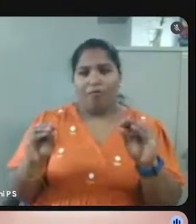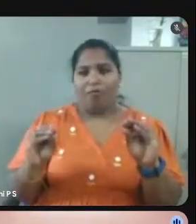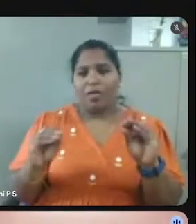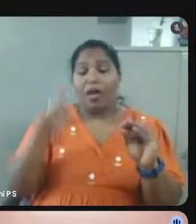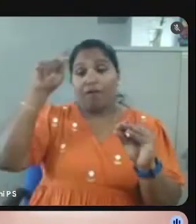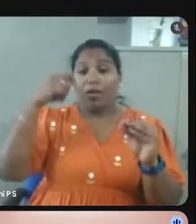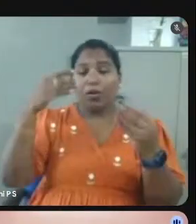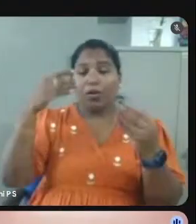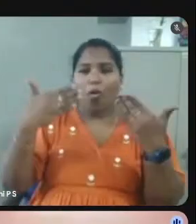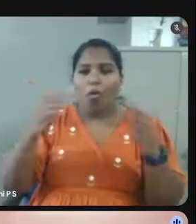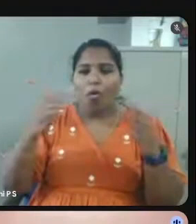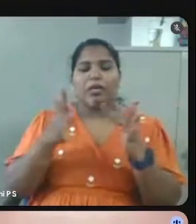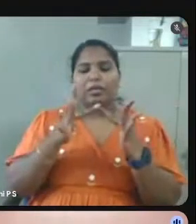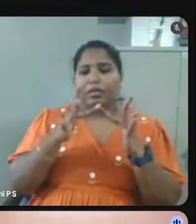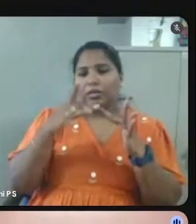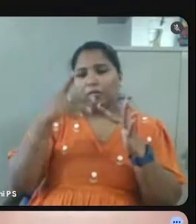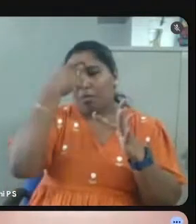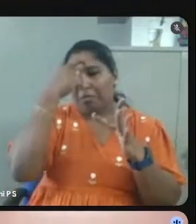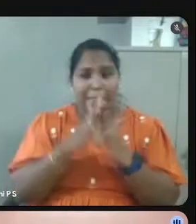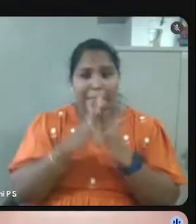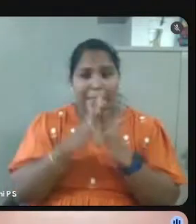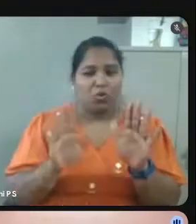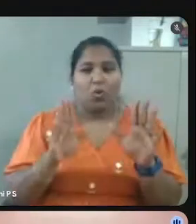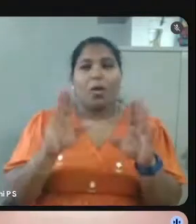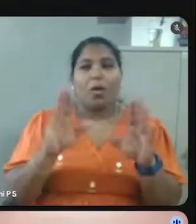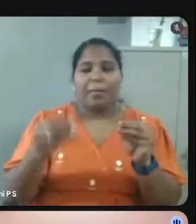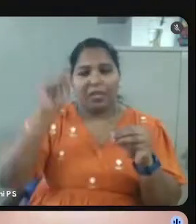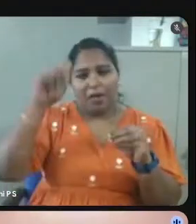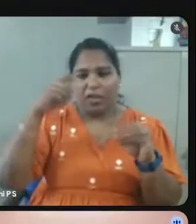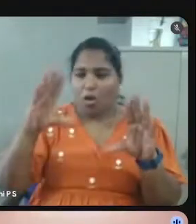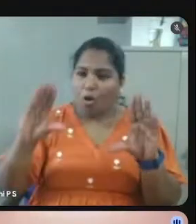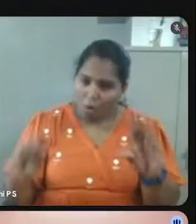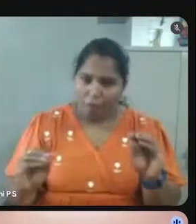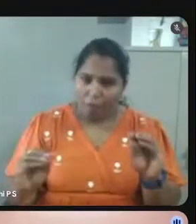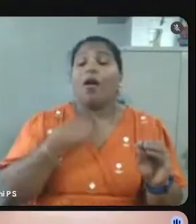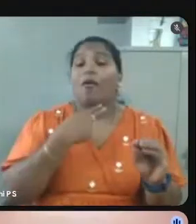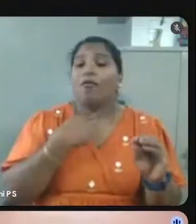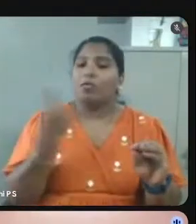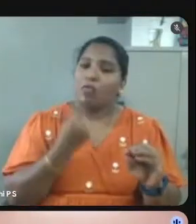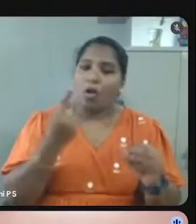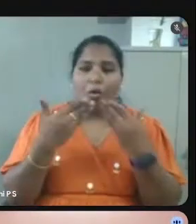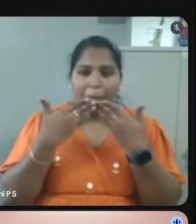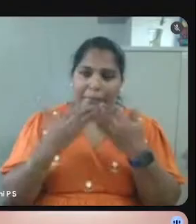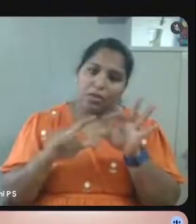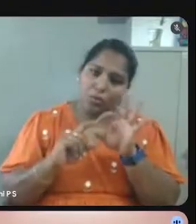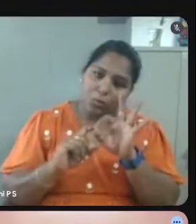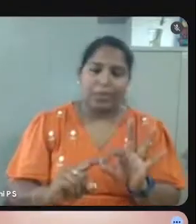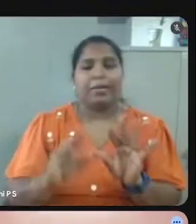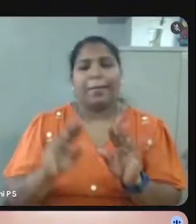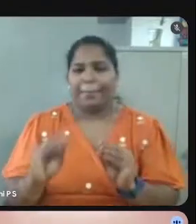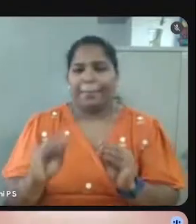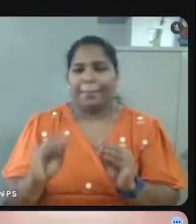കാരണവശാലും വീഡിയോ ഓൺ ചെയ്ത് നമ്മുടെ നെറ്റ്വർക്കിനെ അത് ബാധിക്കുമായിരിക്കാം. അതുകൊണ്ട് വീഡിയോ ഓഫ് ചെയ്ത് ചോദ്യം ചോദിക്കണമെന്ന്